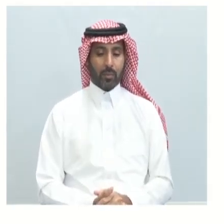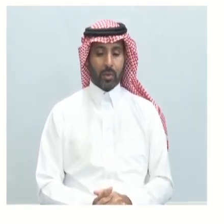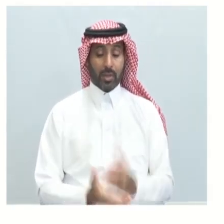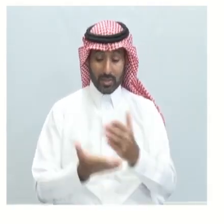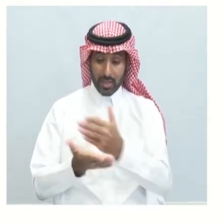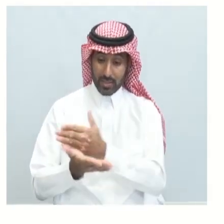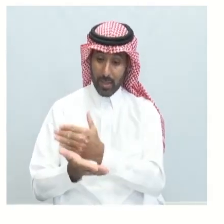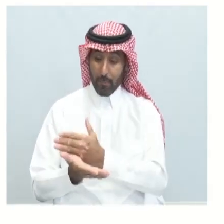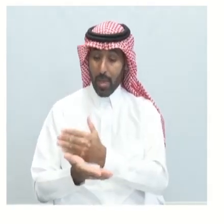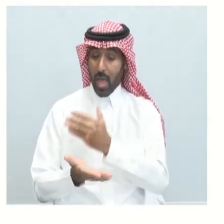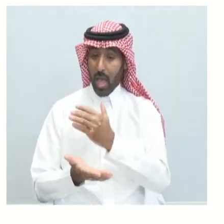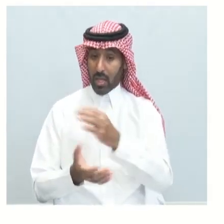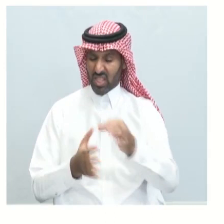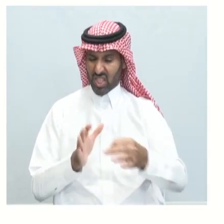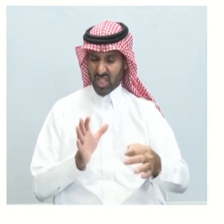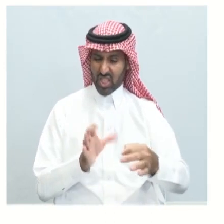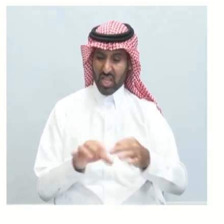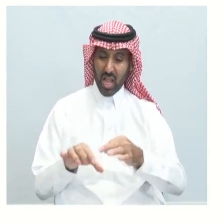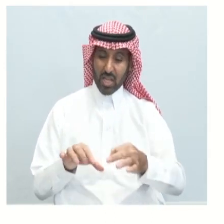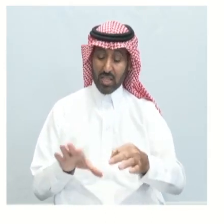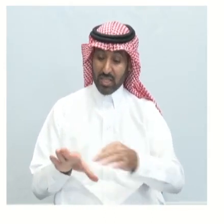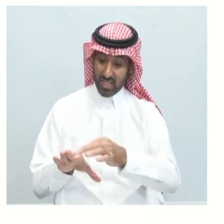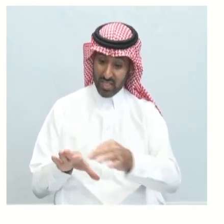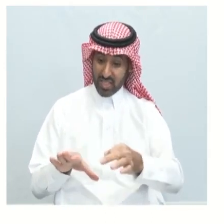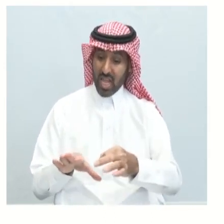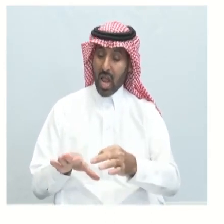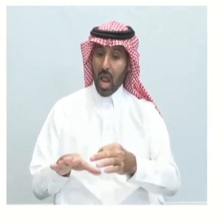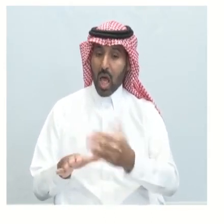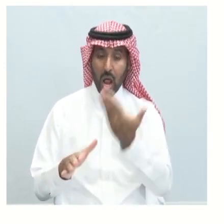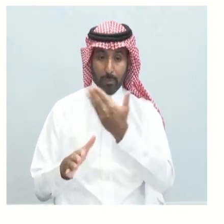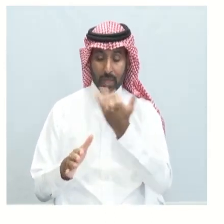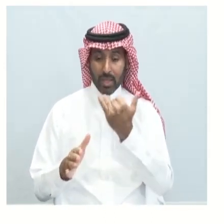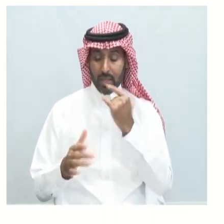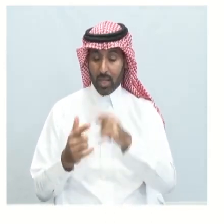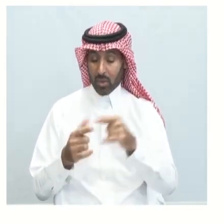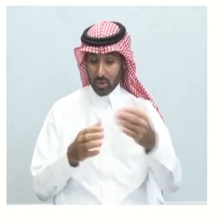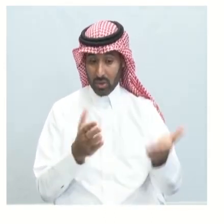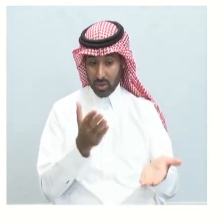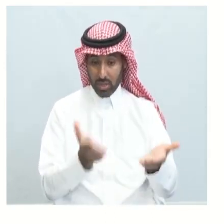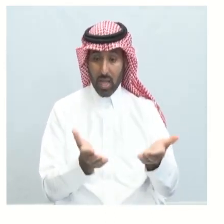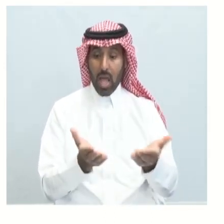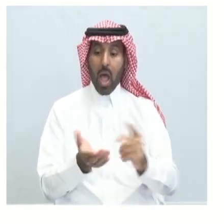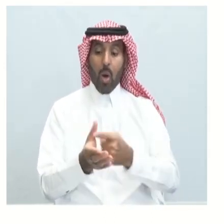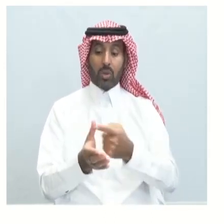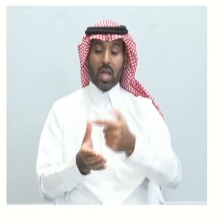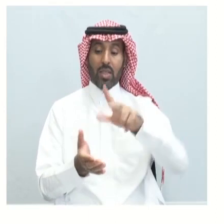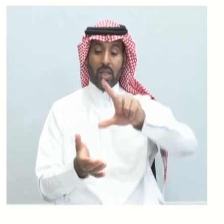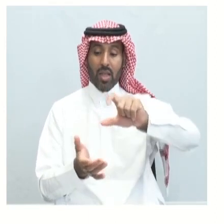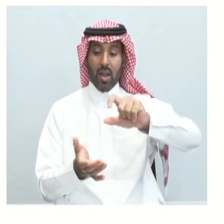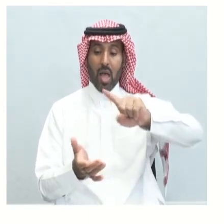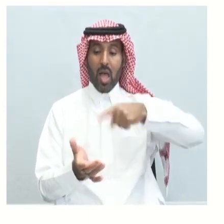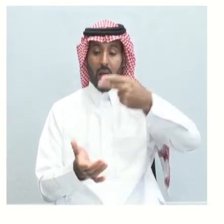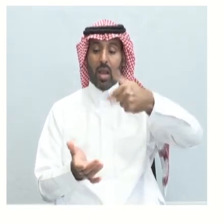الجزيره العربيه جيولوجيا الى كتلتين كبيرتين هما الدرع العربي